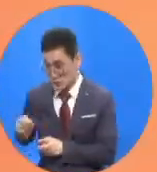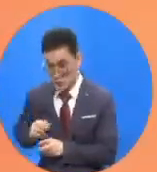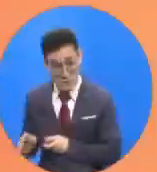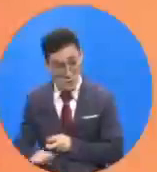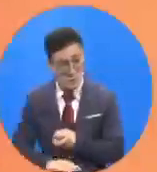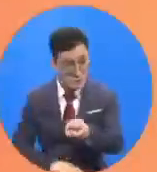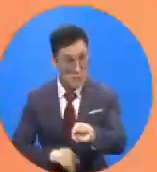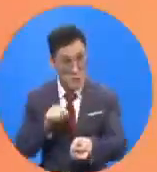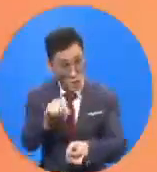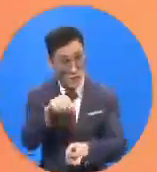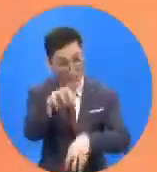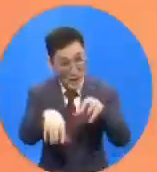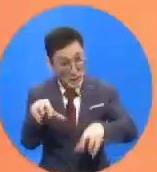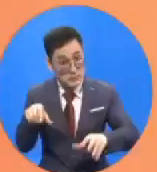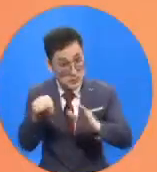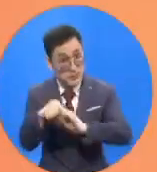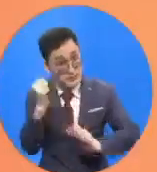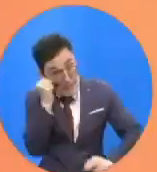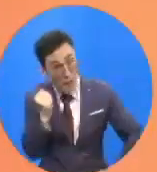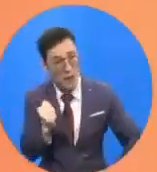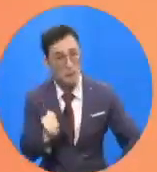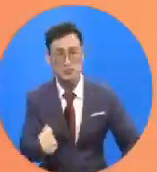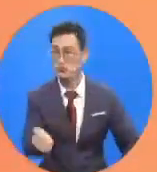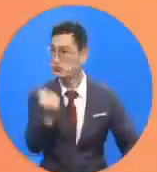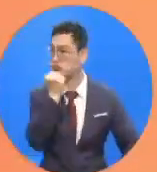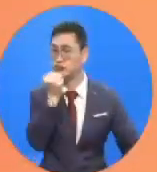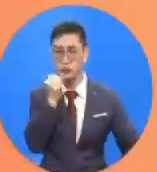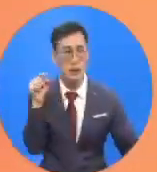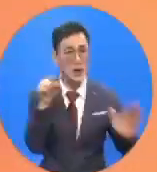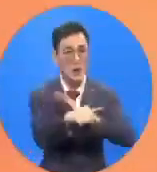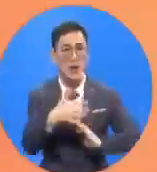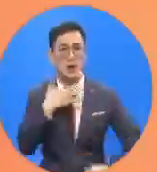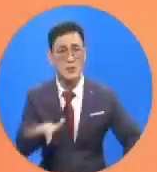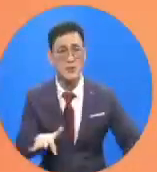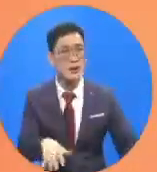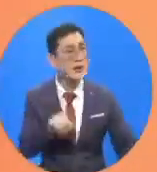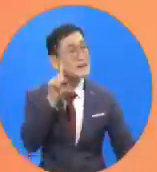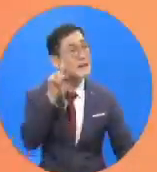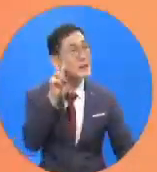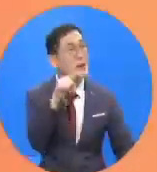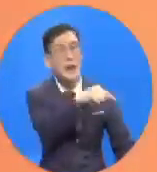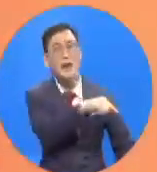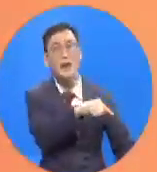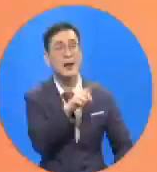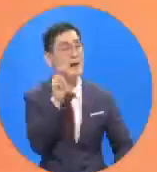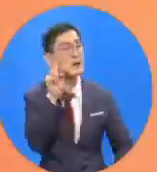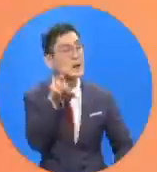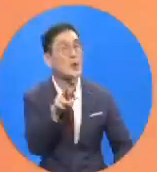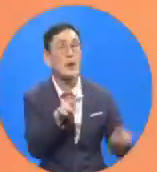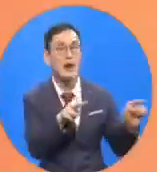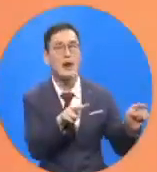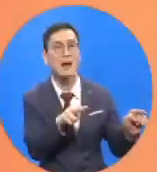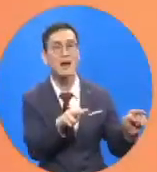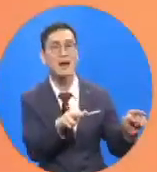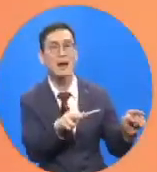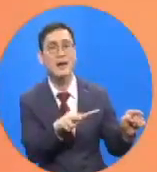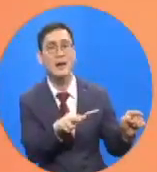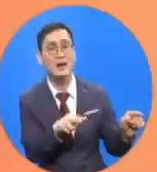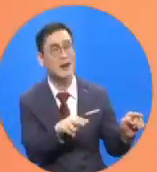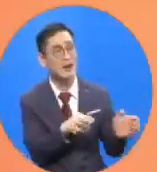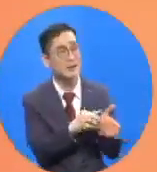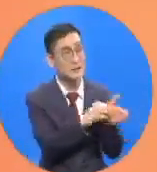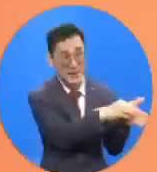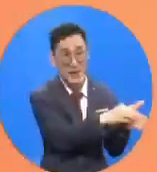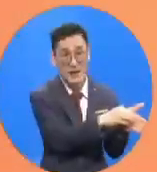지내 를 간다 가 없다 아 에 이때는 내일 모래 잖아요 그럼 일이 뭐 몇일 전에 가서 되게 하고 있거나